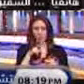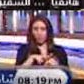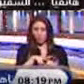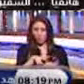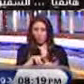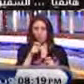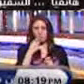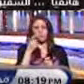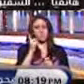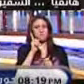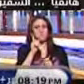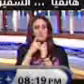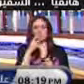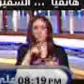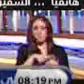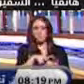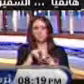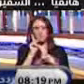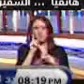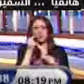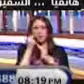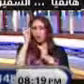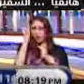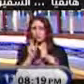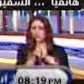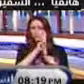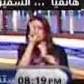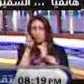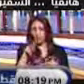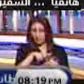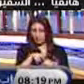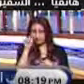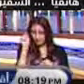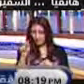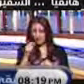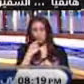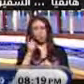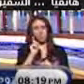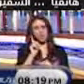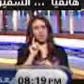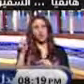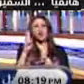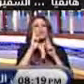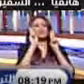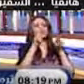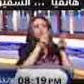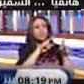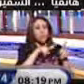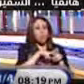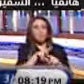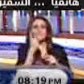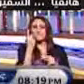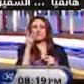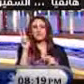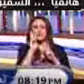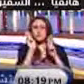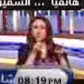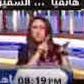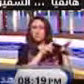نفى أن يكون قد تعرض هو شخصيا لأي تعذيب، ولكنه ينقل ما سمعه من الآخرين، وهذه